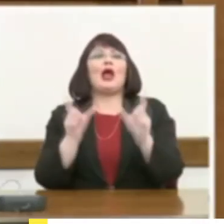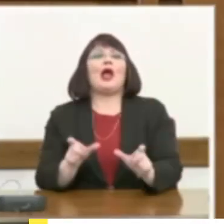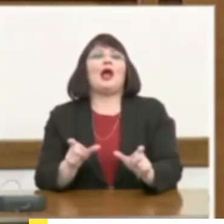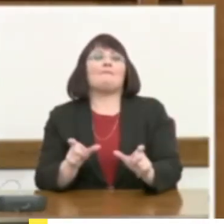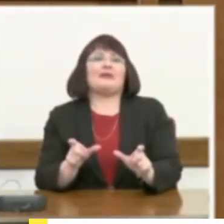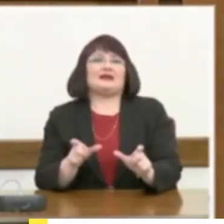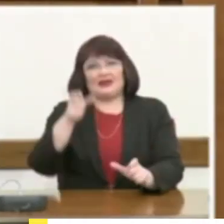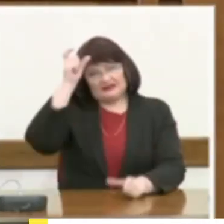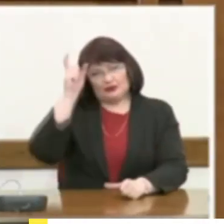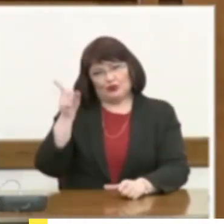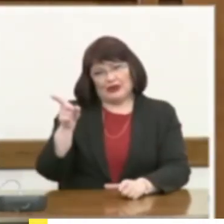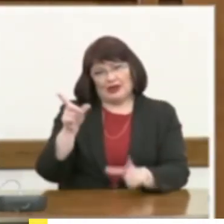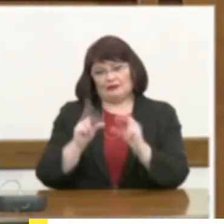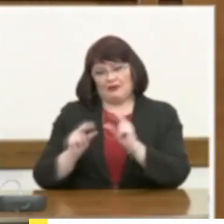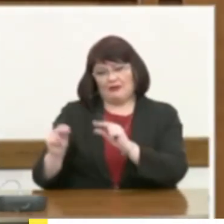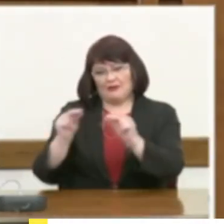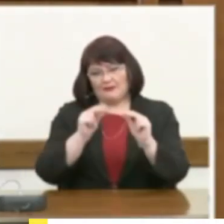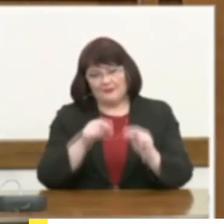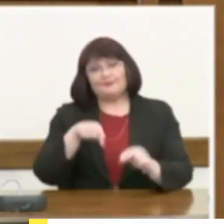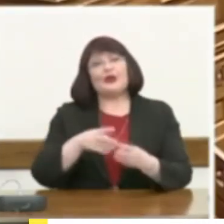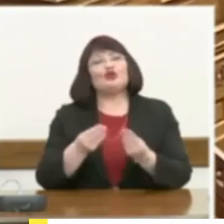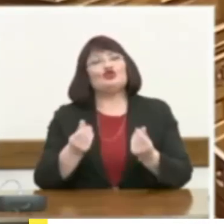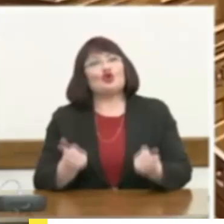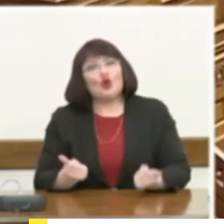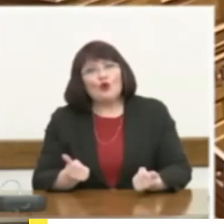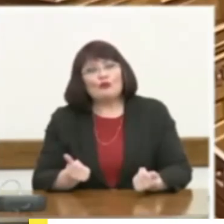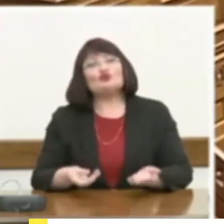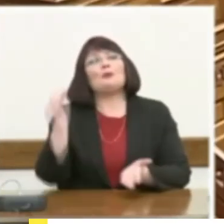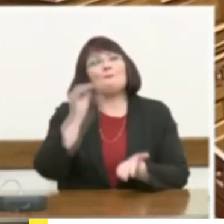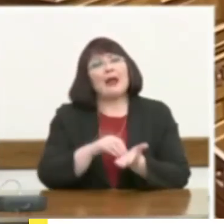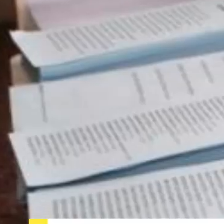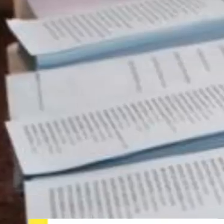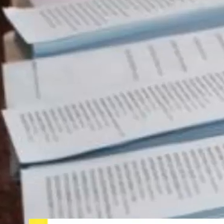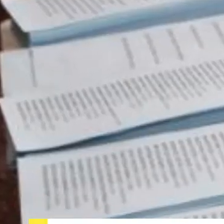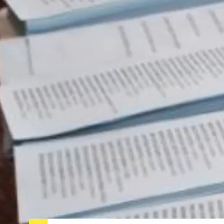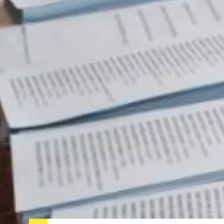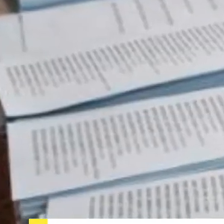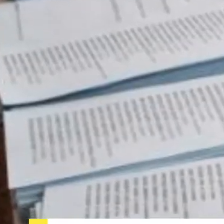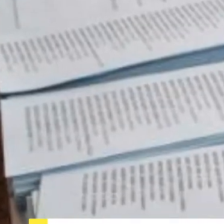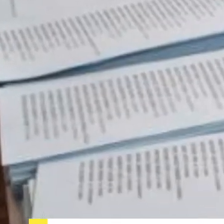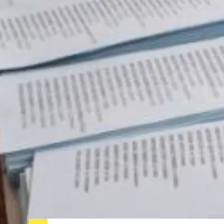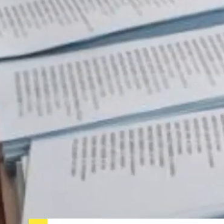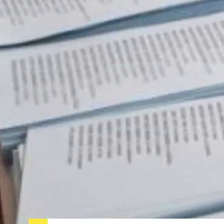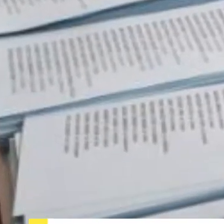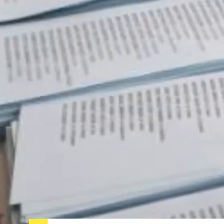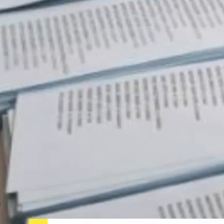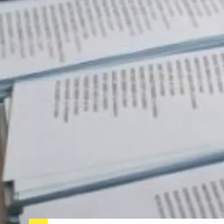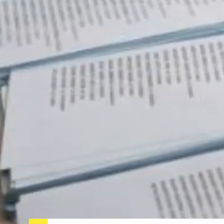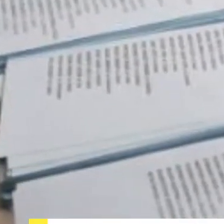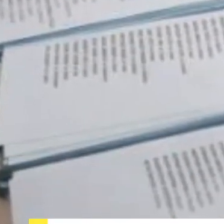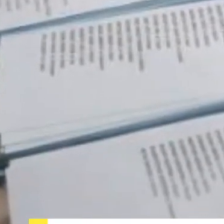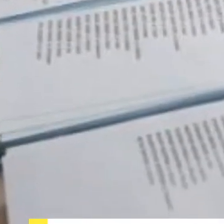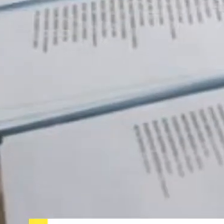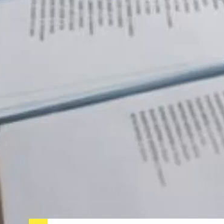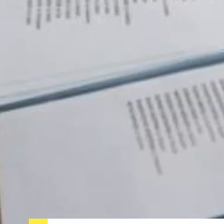ανησυχίες από ό,τι φαίνεται έχει προκαλέσει στην κυβέρνηση του Κυριάκου Μητσοτάκη το αποτέλεσμα των πρόσφατων εκλογών αναφορικά με την άνοδο και